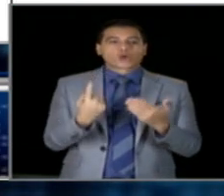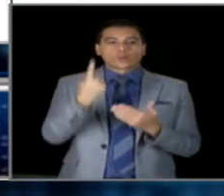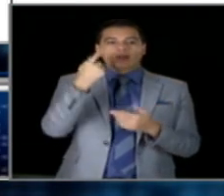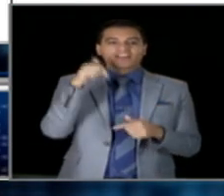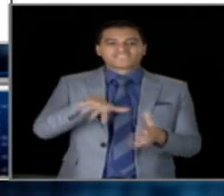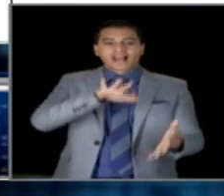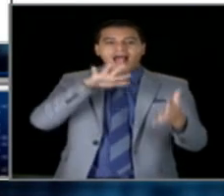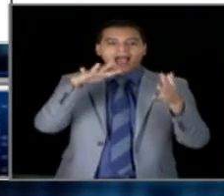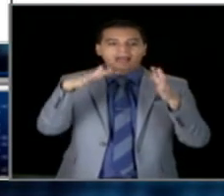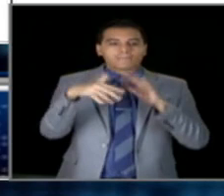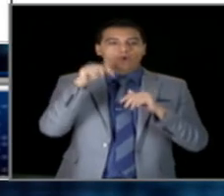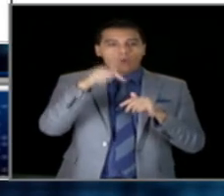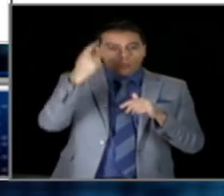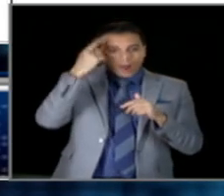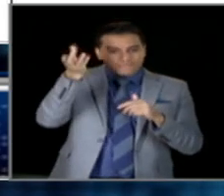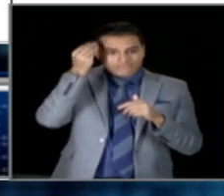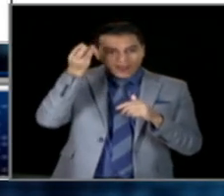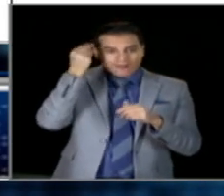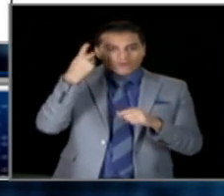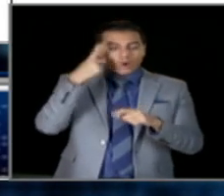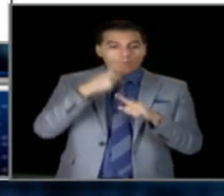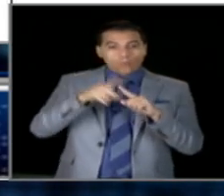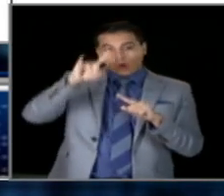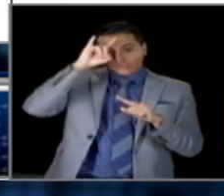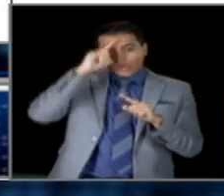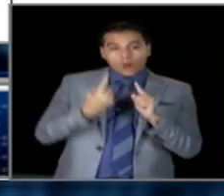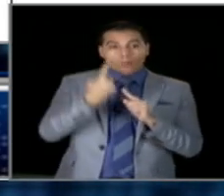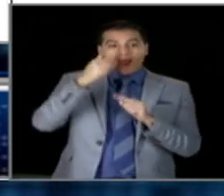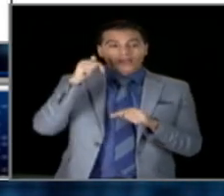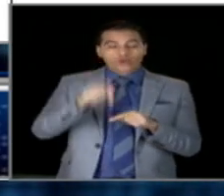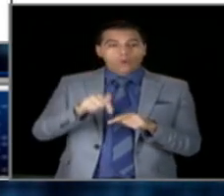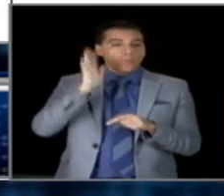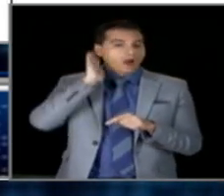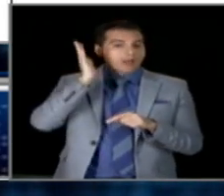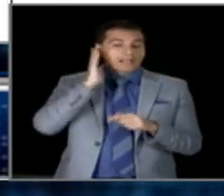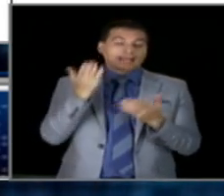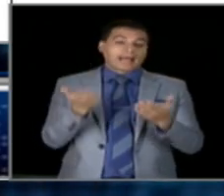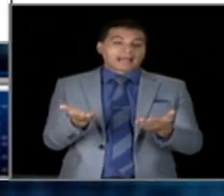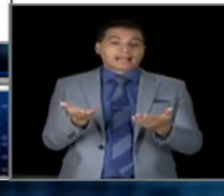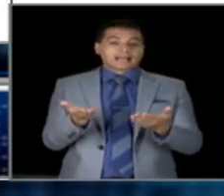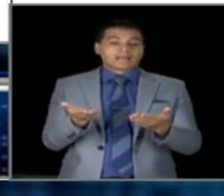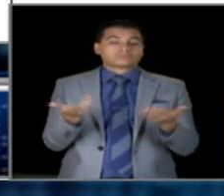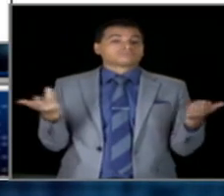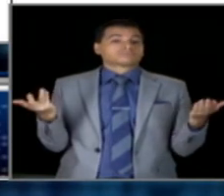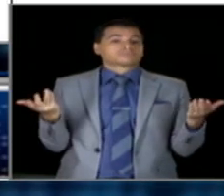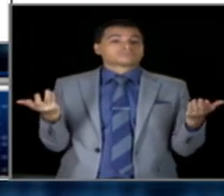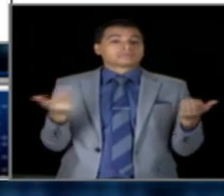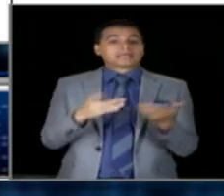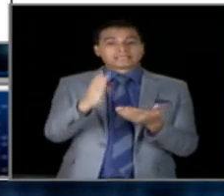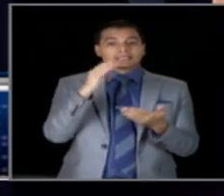الخير الوحيد في العالم هو المعرفة والشر الوحيد هو الجهل؟